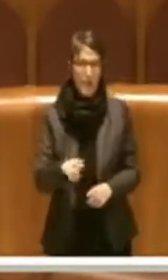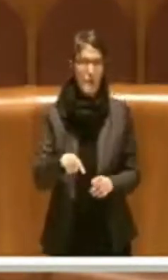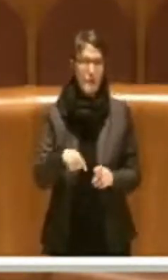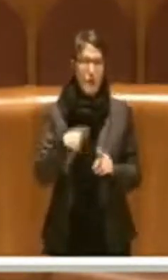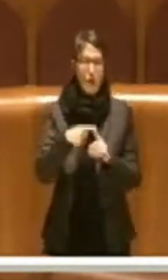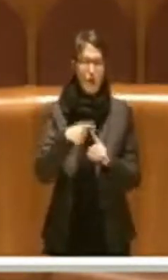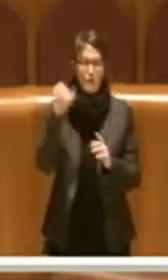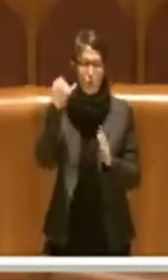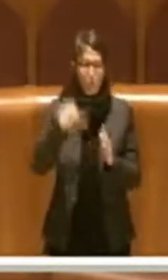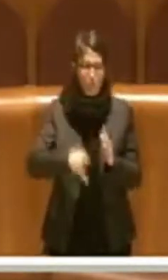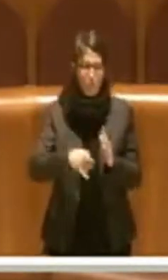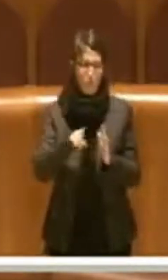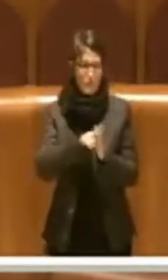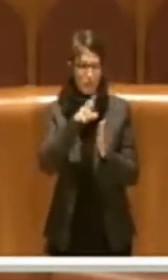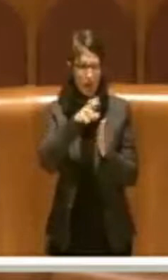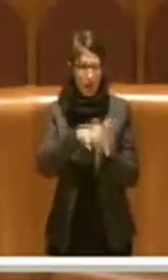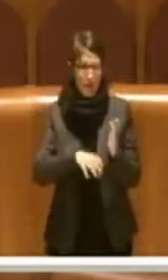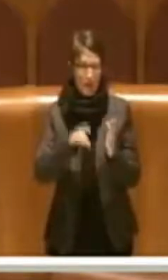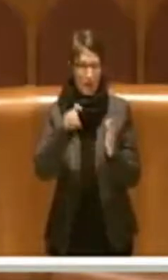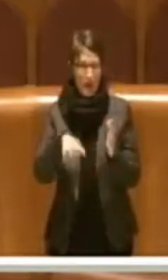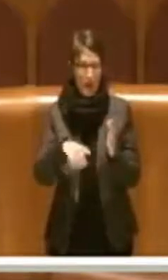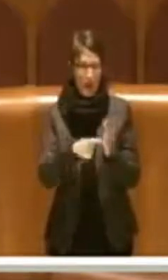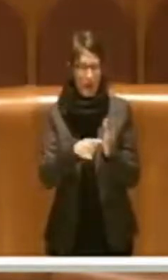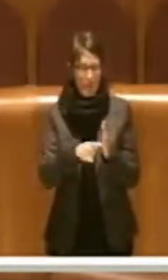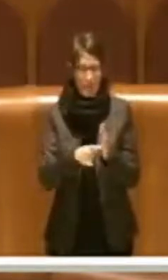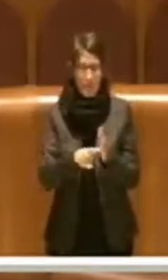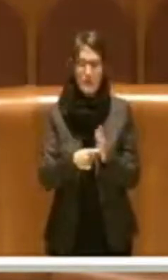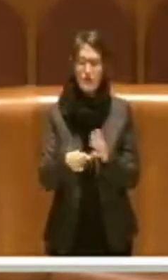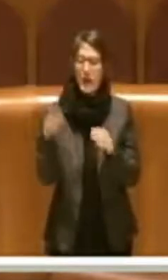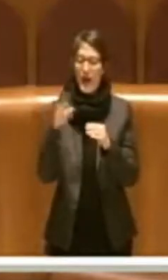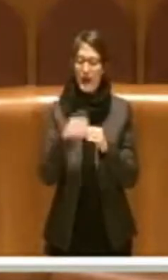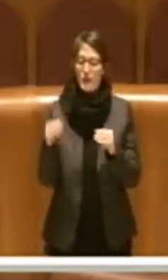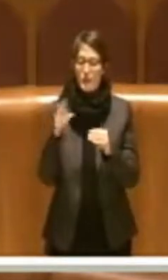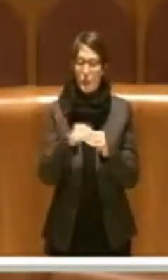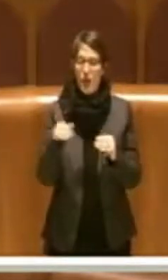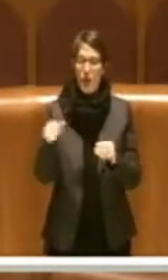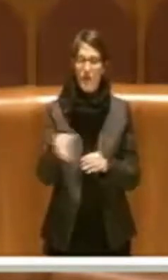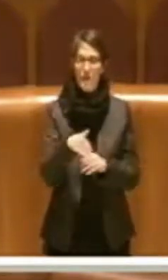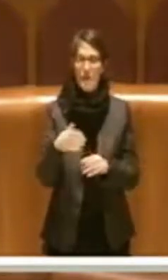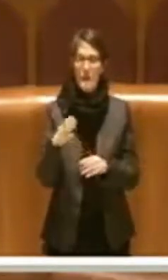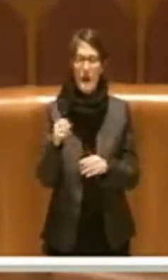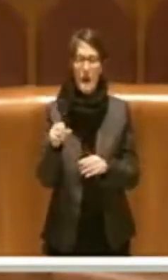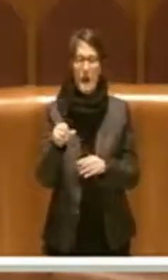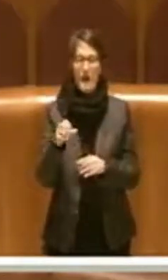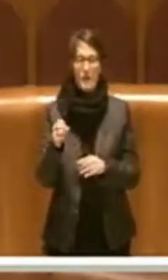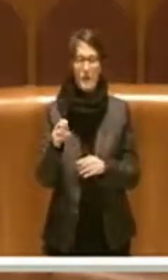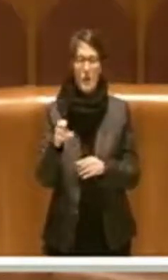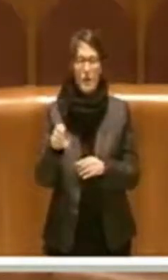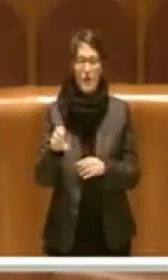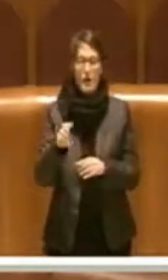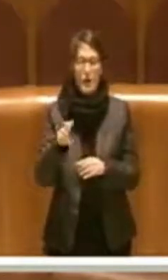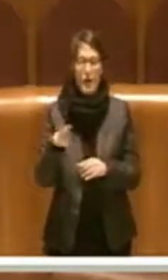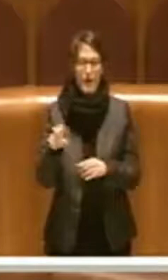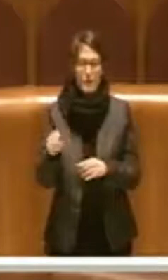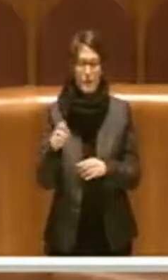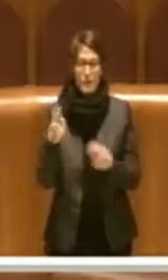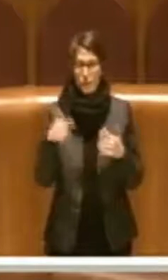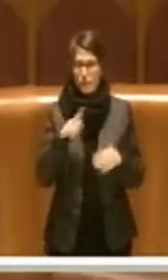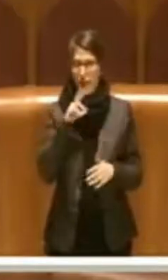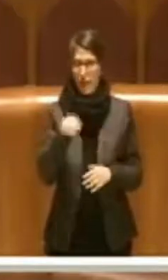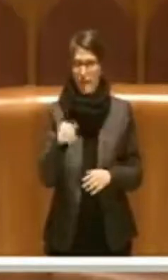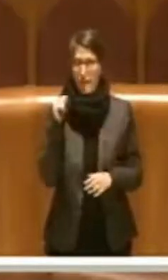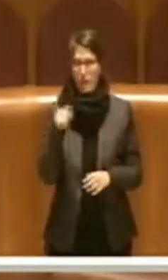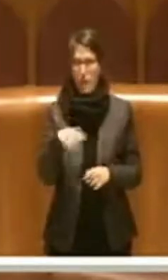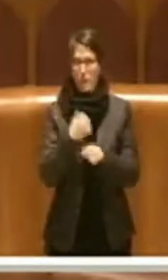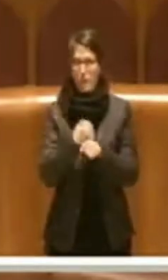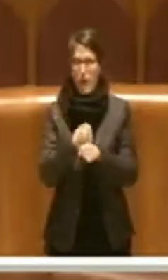citata in delibera, che è la ristrutturazione di via Casorezzo. Abbiamo detto prima che queste sono opere fondamentali e che secondo